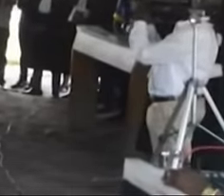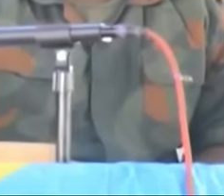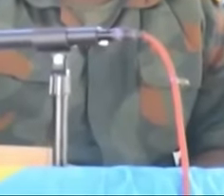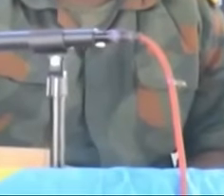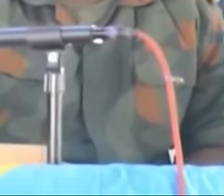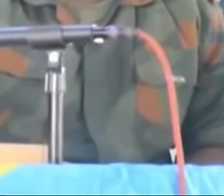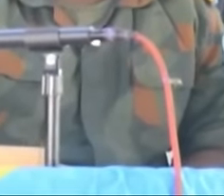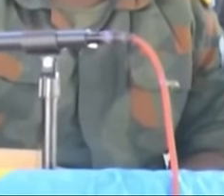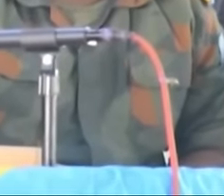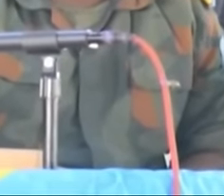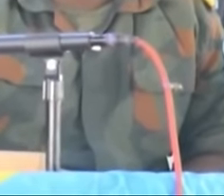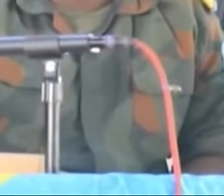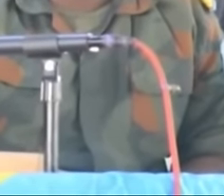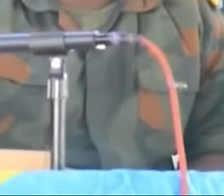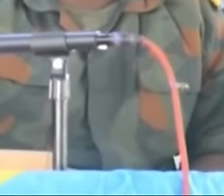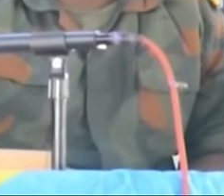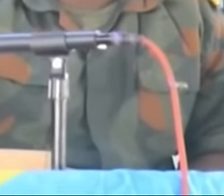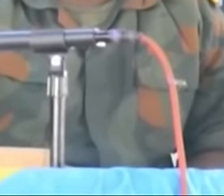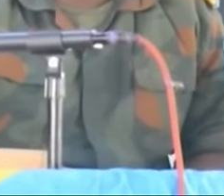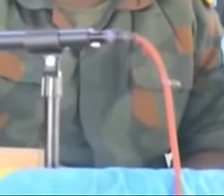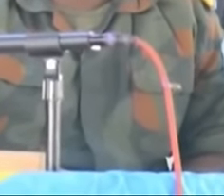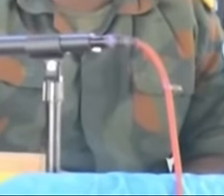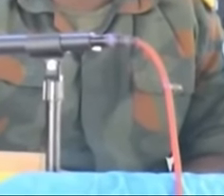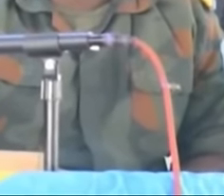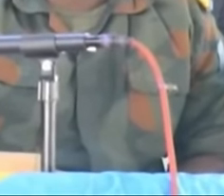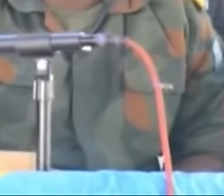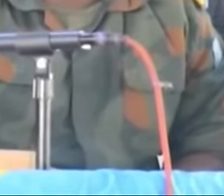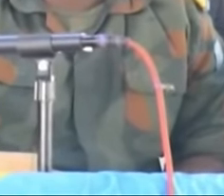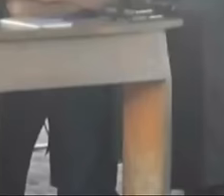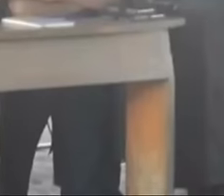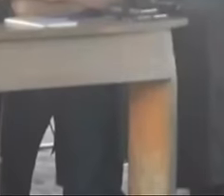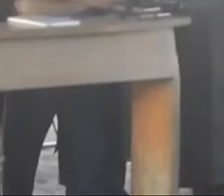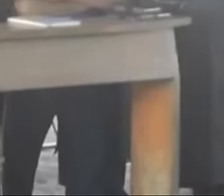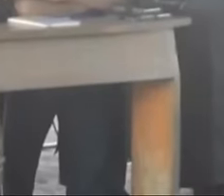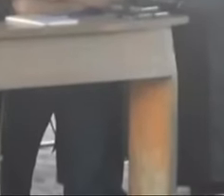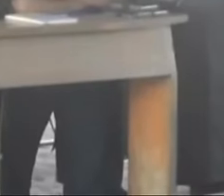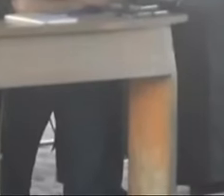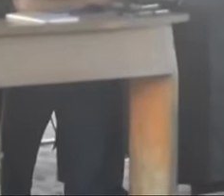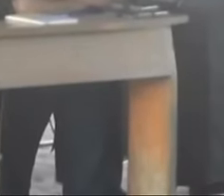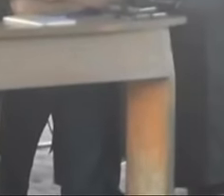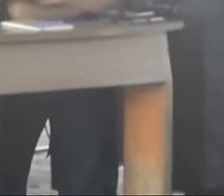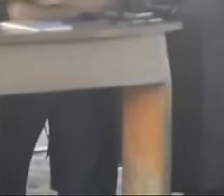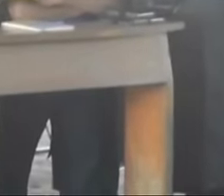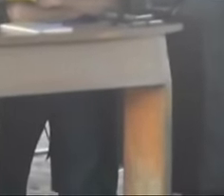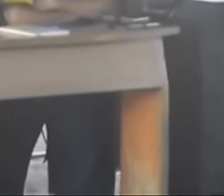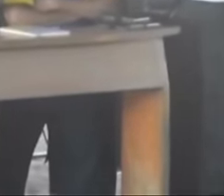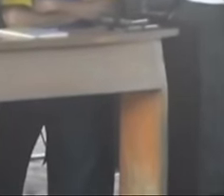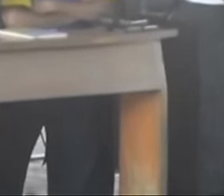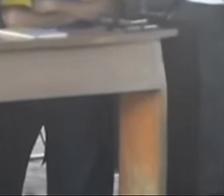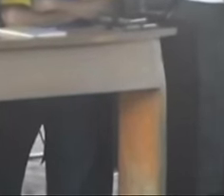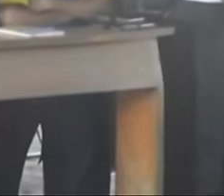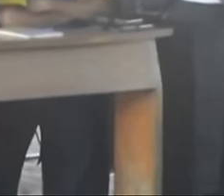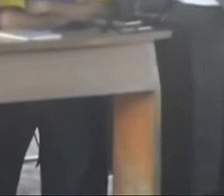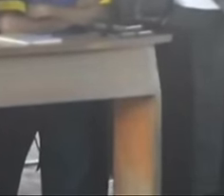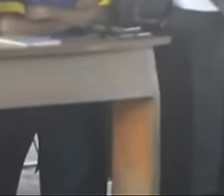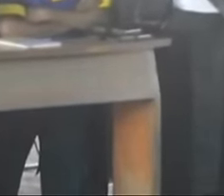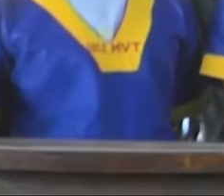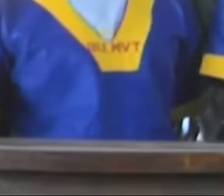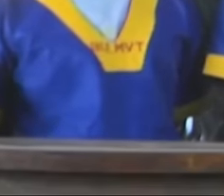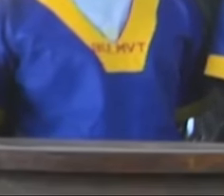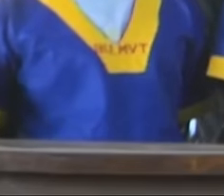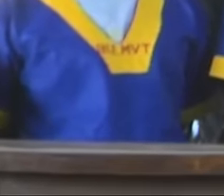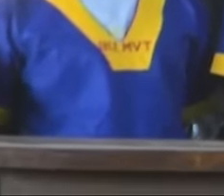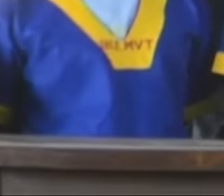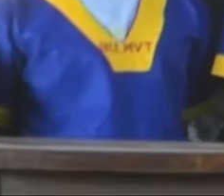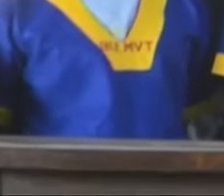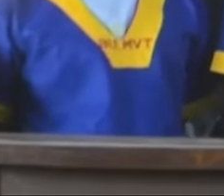Gombe, le colonel Jean-Robert Efomi, le leur a rappelé à la fin du prononcé, parce qu'il a statué au premier degré.